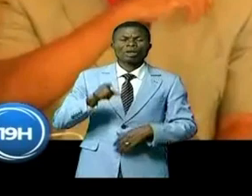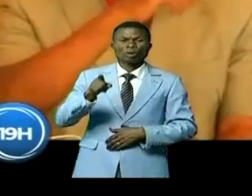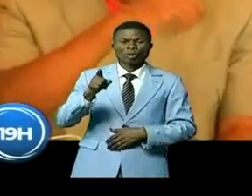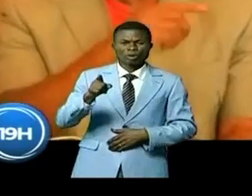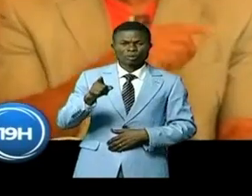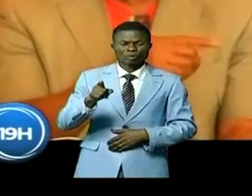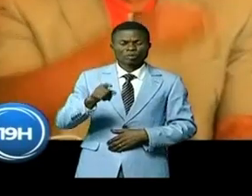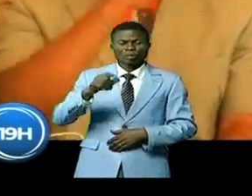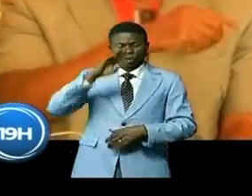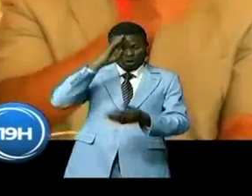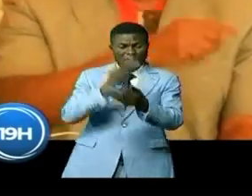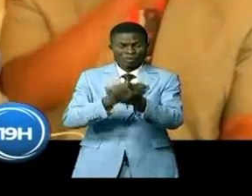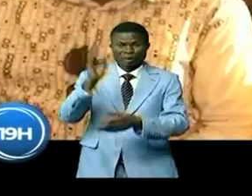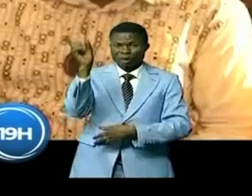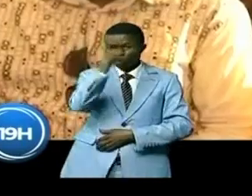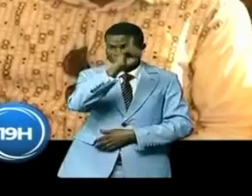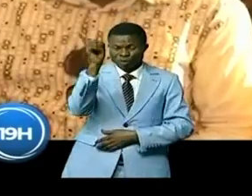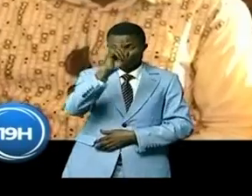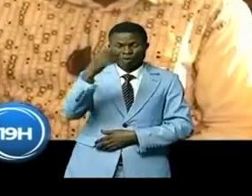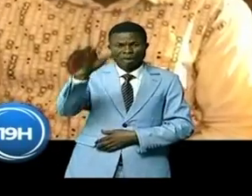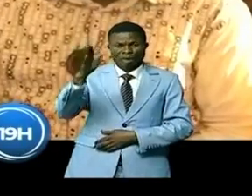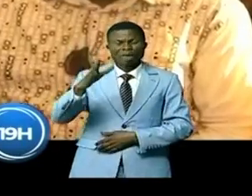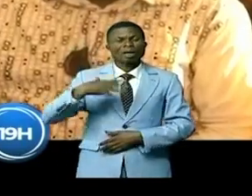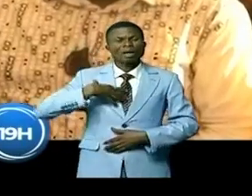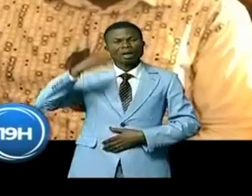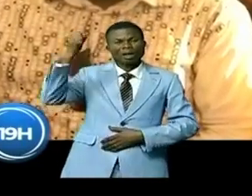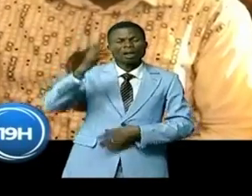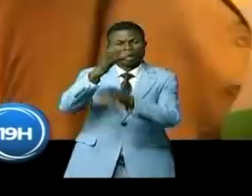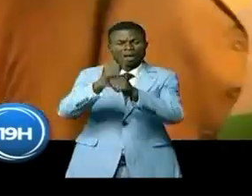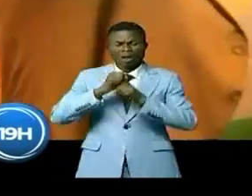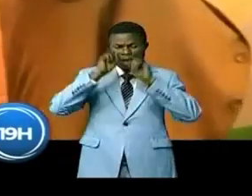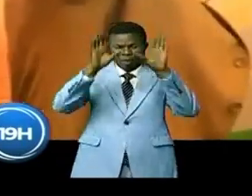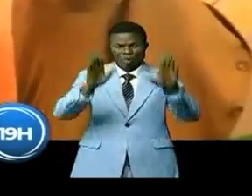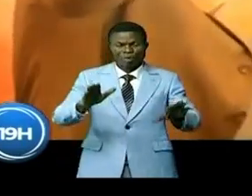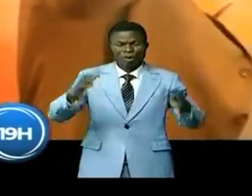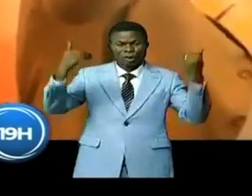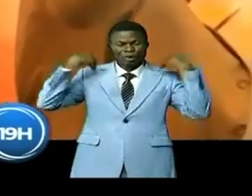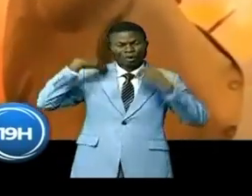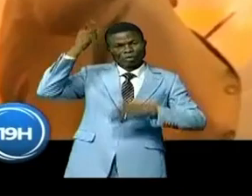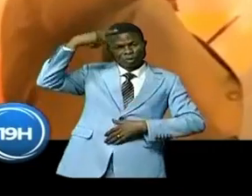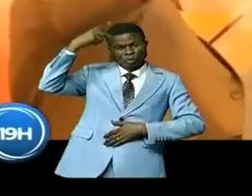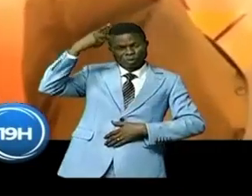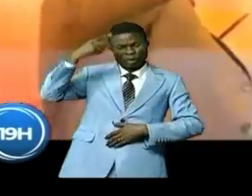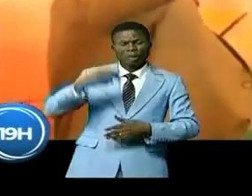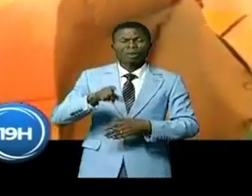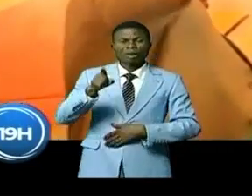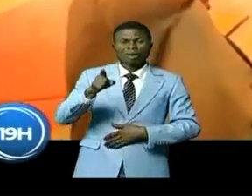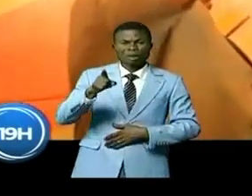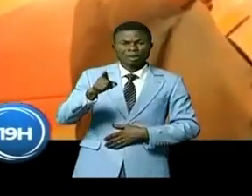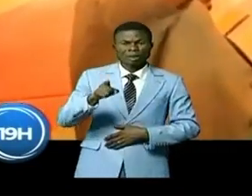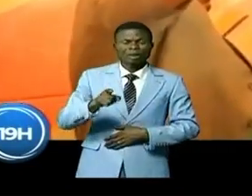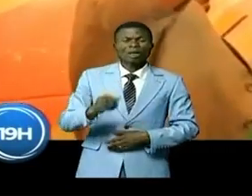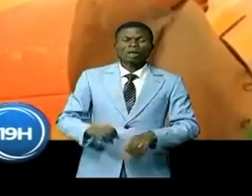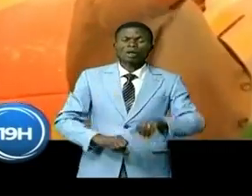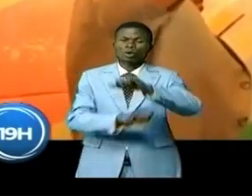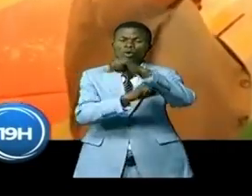enfant prodigue. Guy Rogène Tseka a reçu la bénédiction de son mentor politique Eugène Diomi Ndongala qui l'a élevé au poste de secrétaire